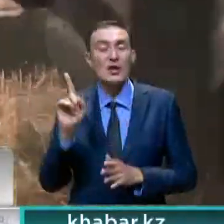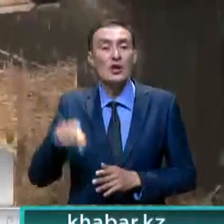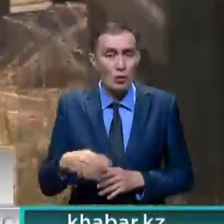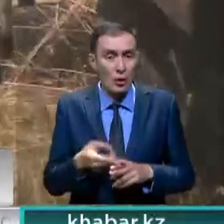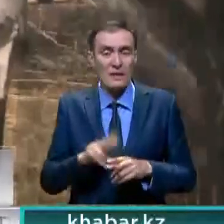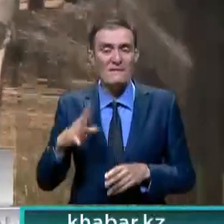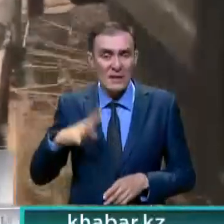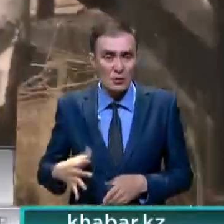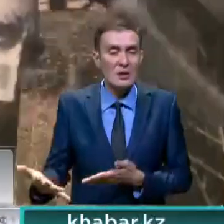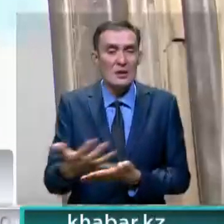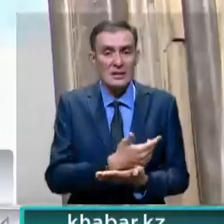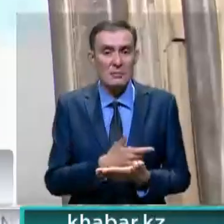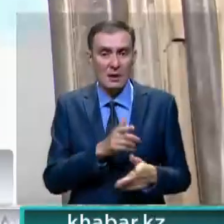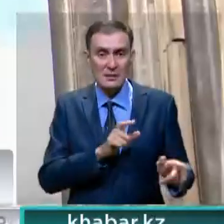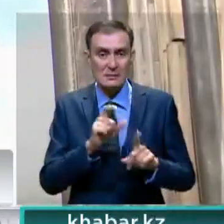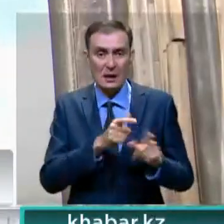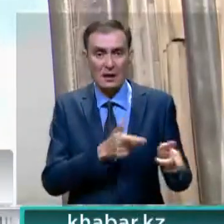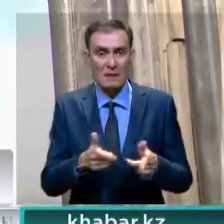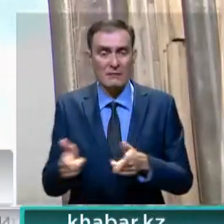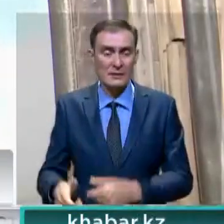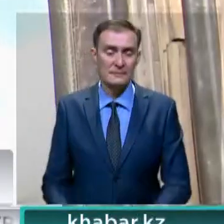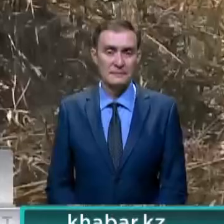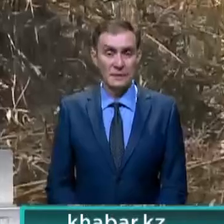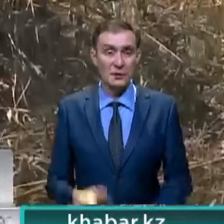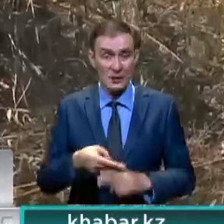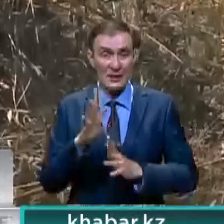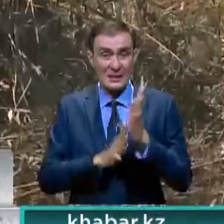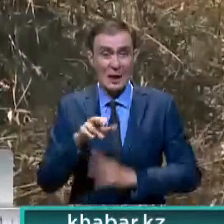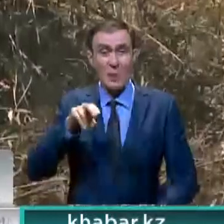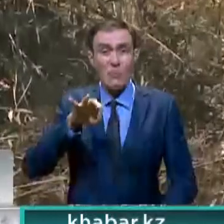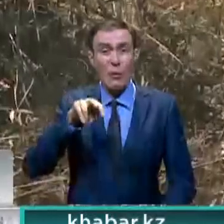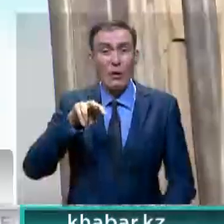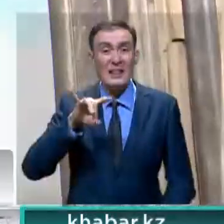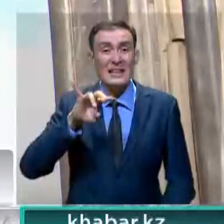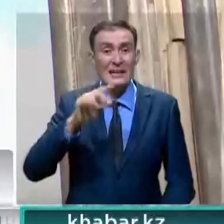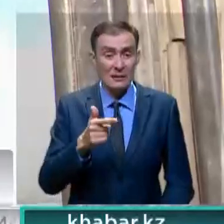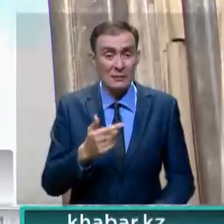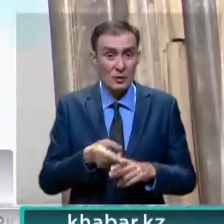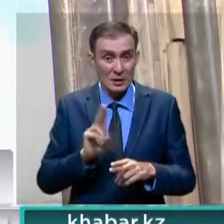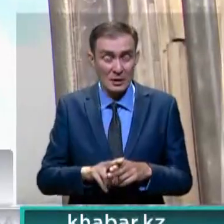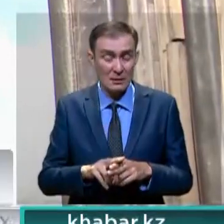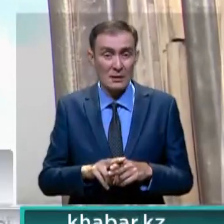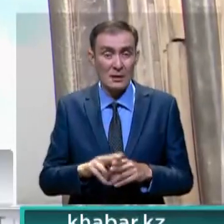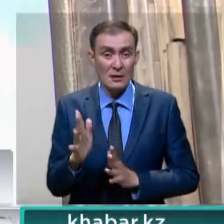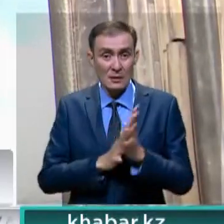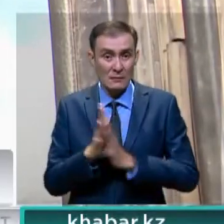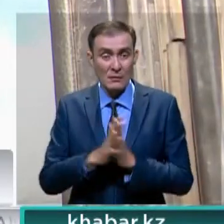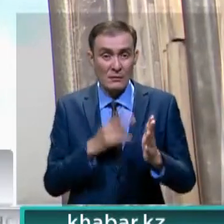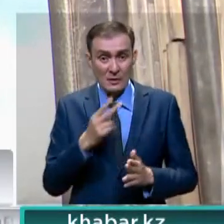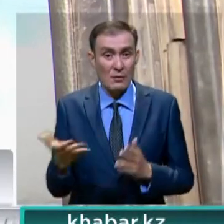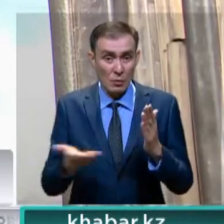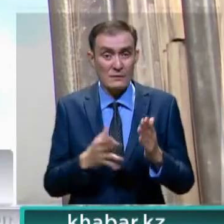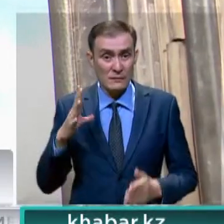сельчане вынуждены заготавливать. Вот эта полынь задавила это люцерну. Вот и